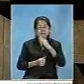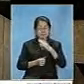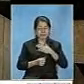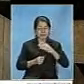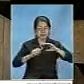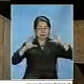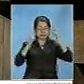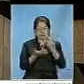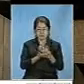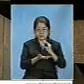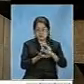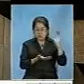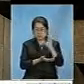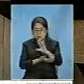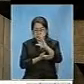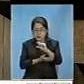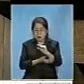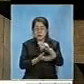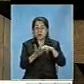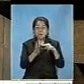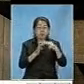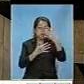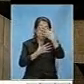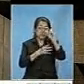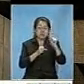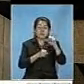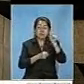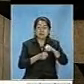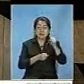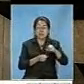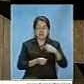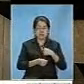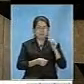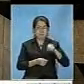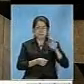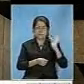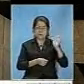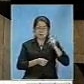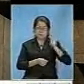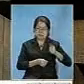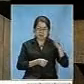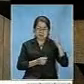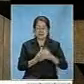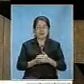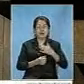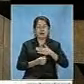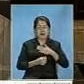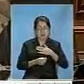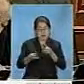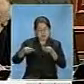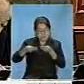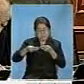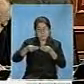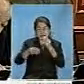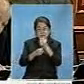ในส่วนนี้น้อยลงแปลว่าให้ความสำคัญน้อยลงก็ขออนุญาตเรียนว่าไม่จริงในส่วนที่จะทำงานกับหน่วยงานที่มีการวิจัยแล้วสาม